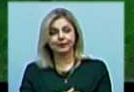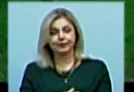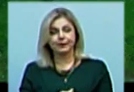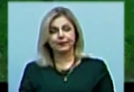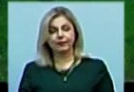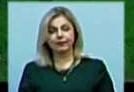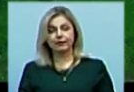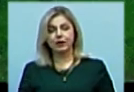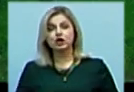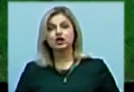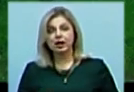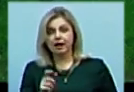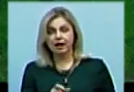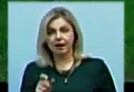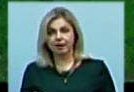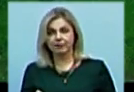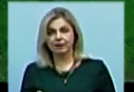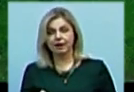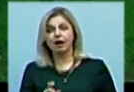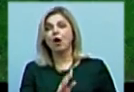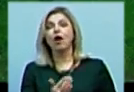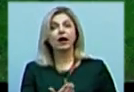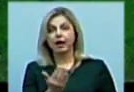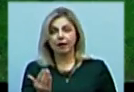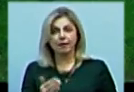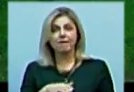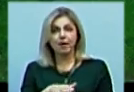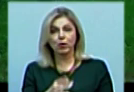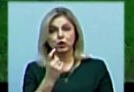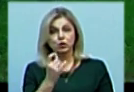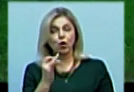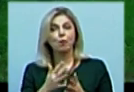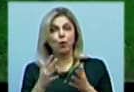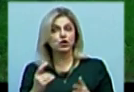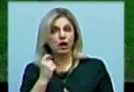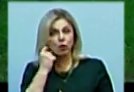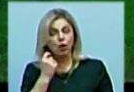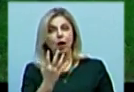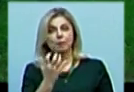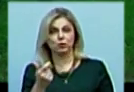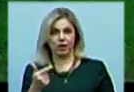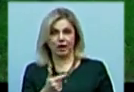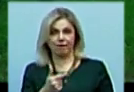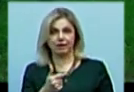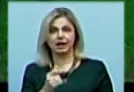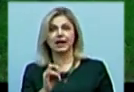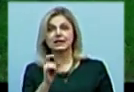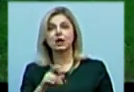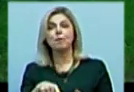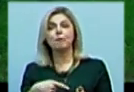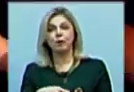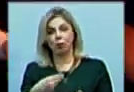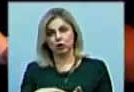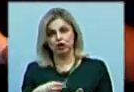банківську установу жителям, яким виповнилось 100 і більше років, 500 гривень з міського